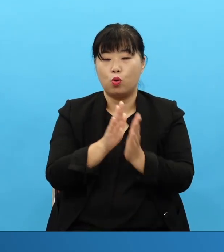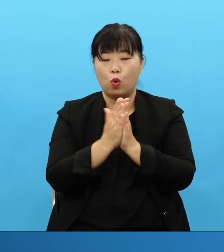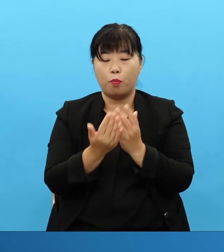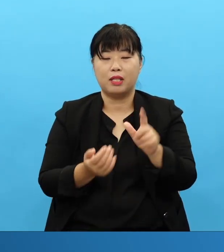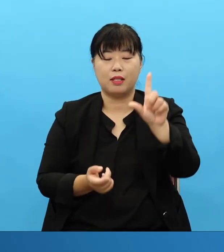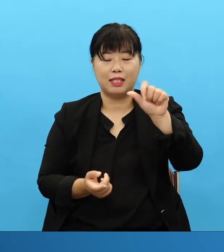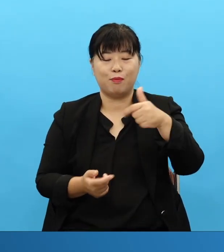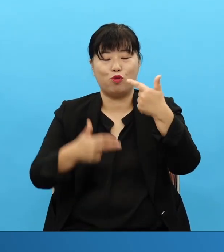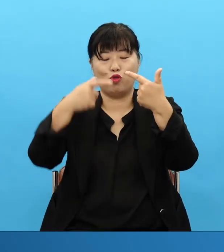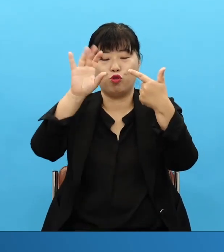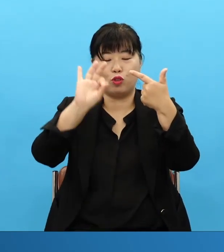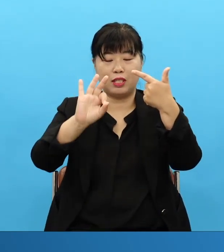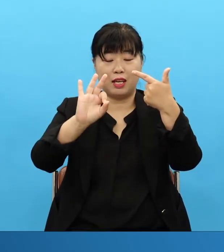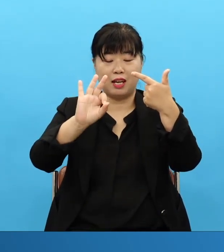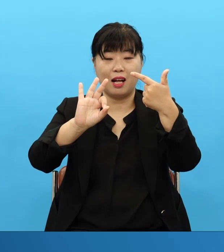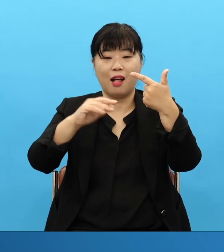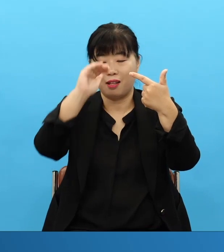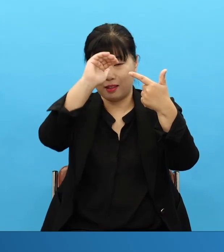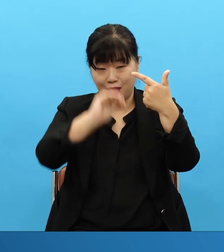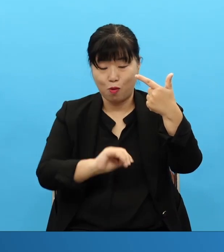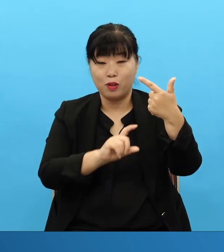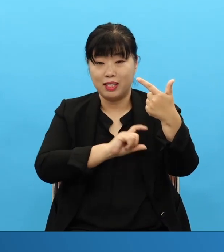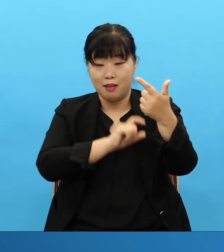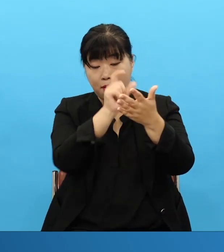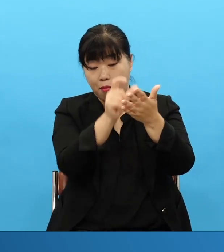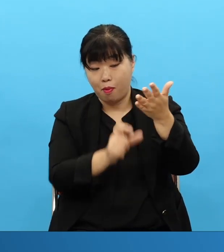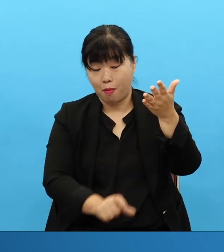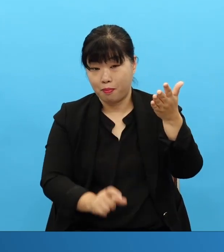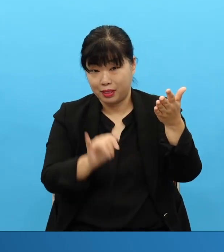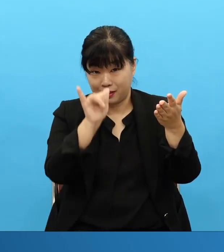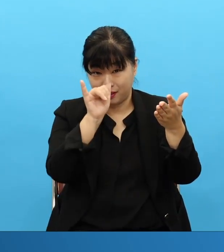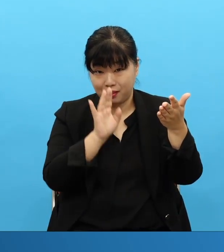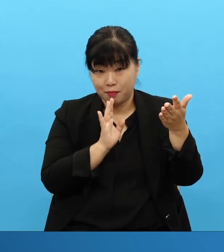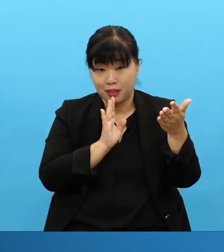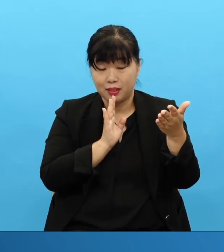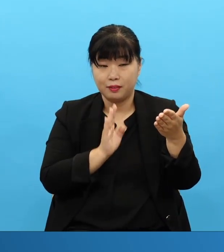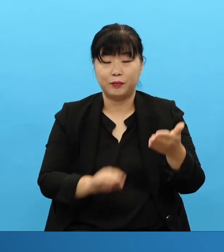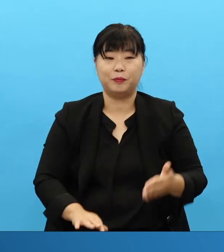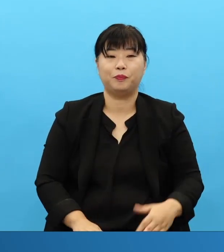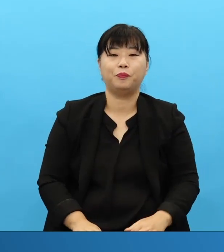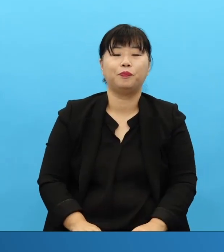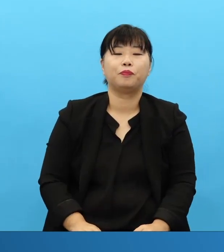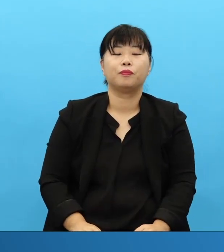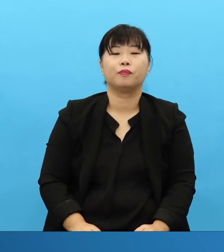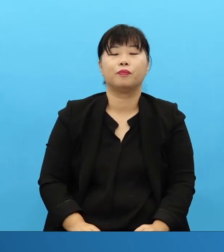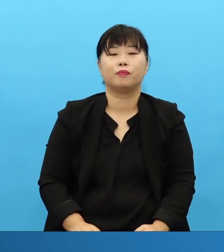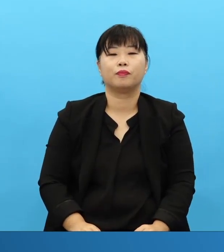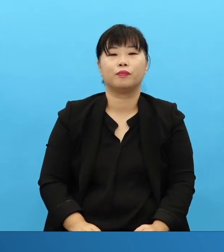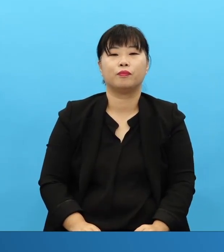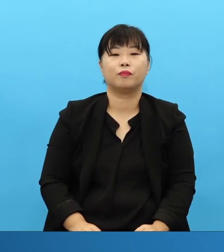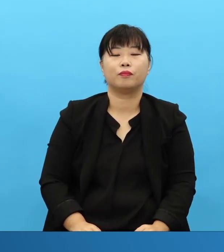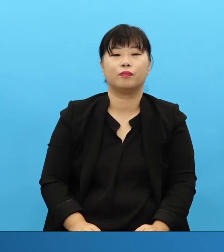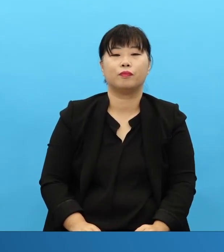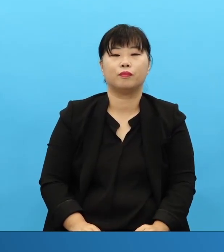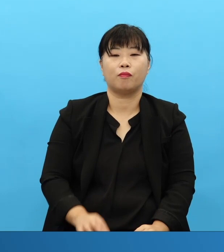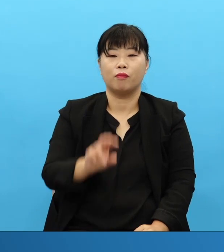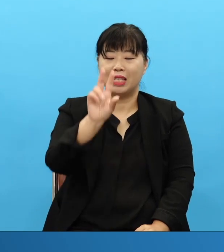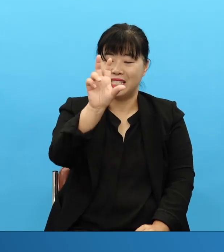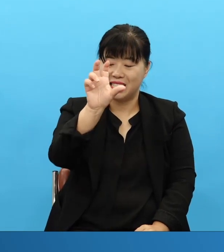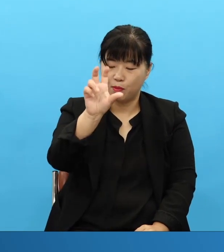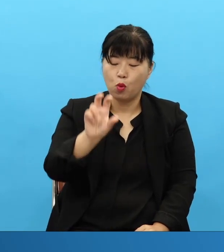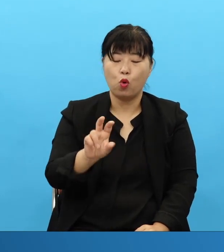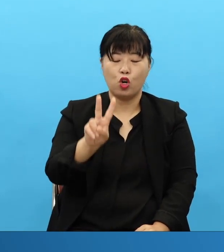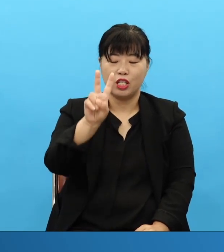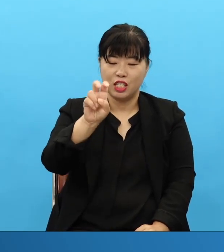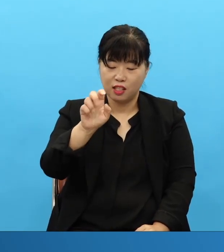사람들 아닙니까? They were the people of Romans 여기 16. 엄청난 비밀들 많이 들어 있습니다. And there are tremendous mysteries. here. 25절, 26, 27절 이거는 완전 답이고요.